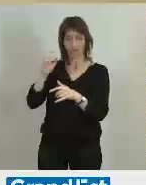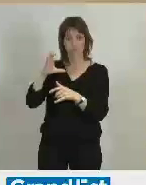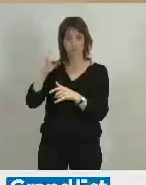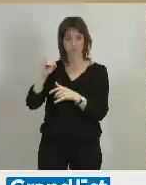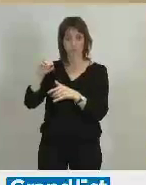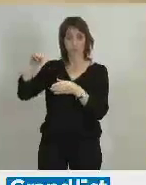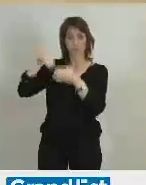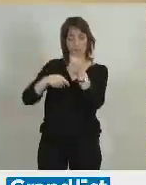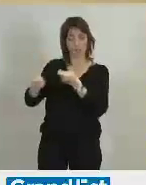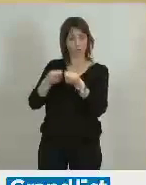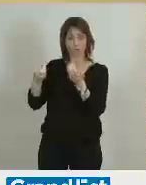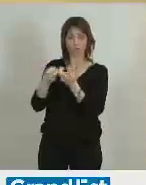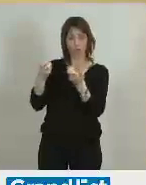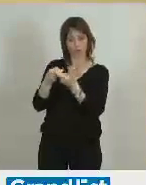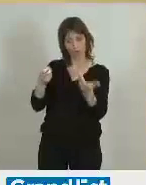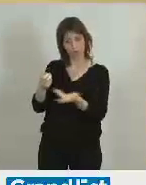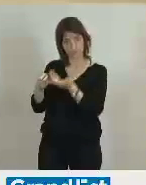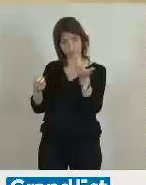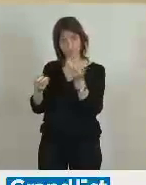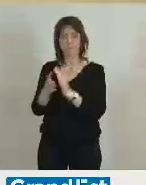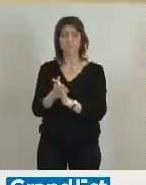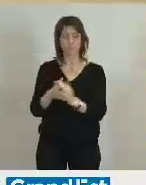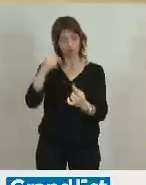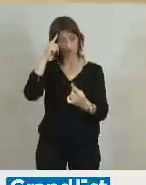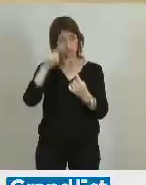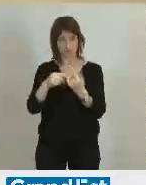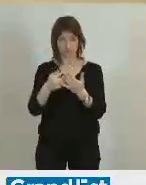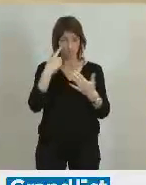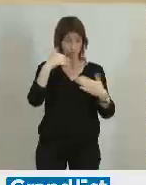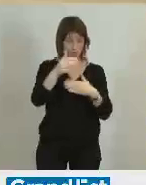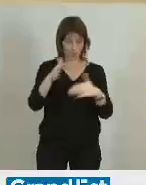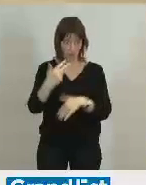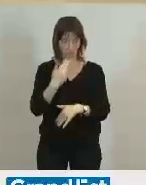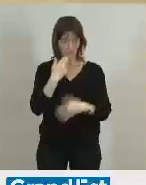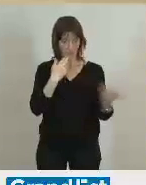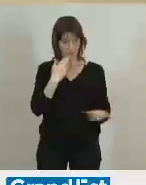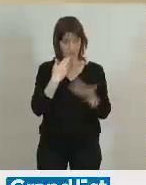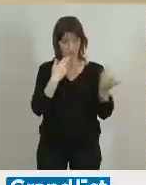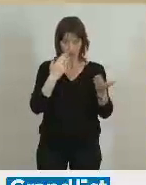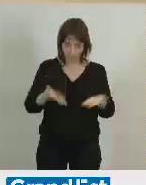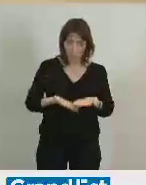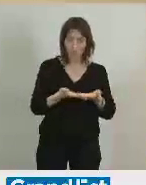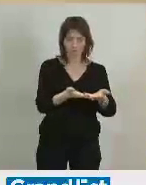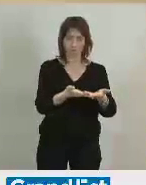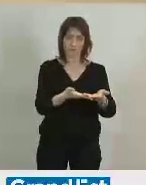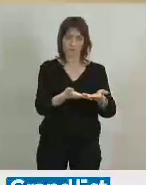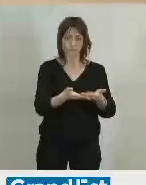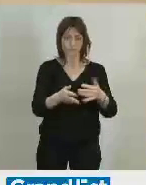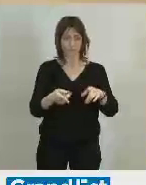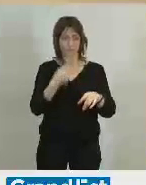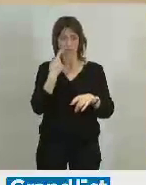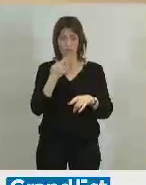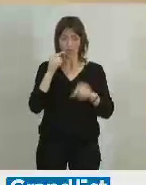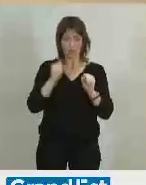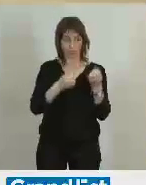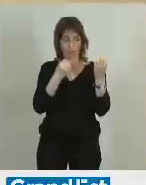Paumac-le-Bazancourt. L'objectif est de conforter les domaines d'excellence en consolidant le tissu de chercheurs et de laboratoires de notre territoire, en